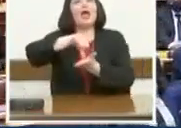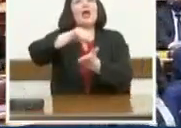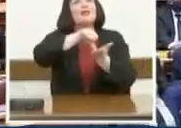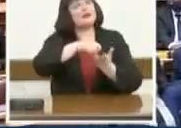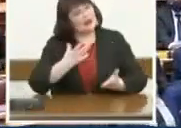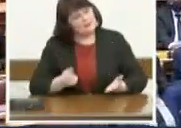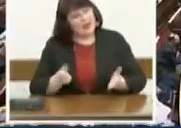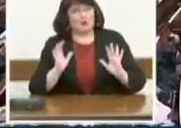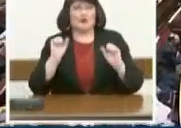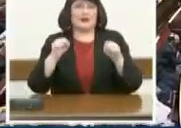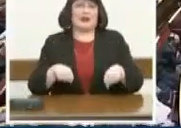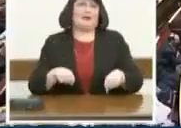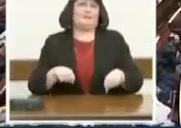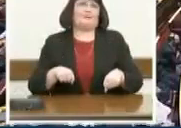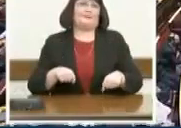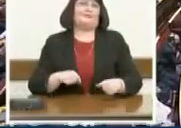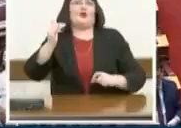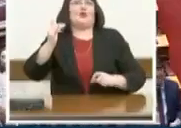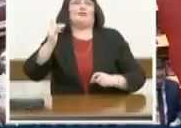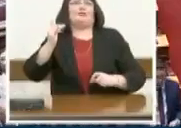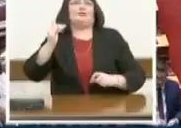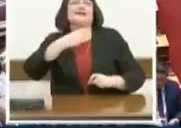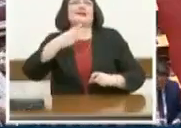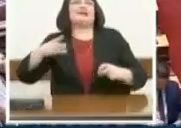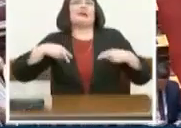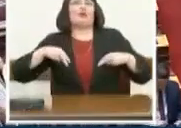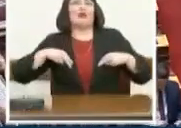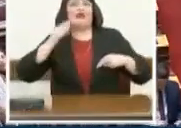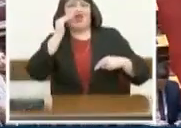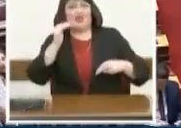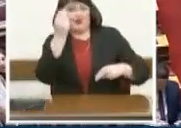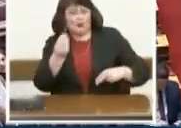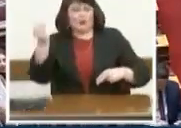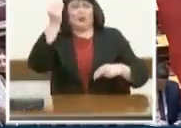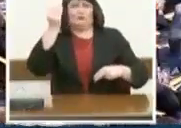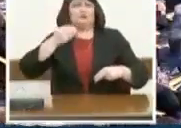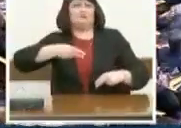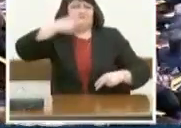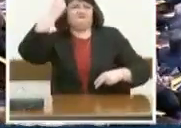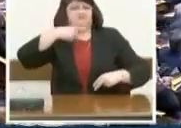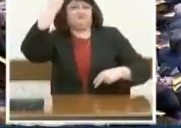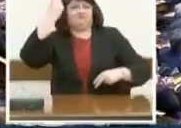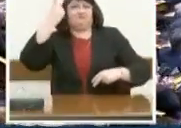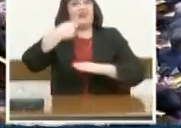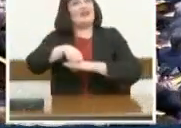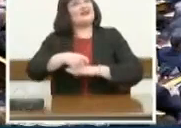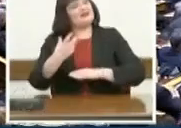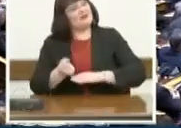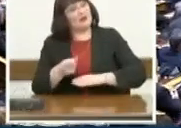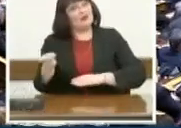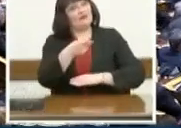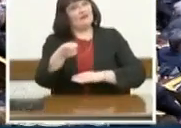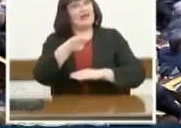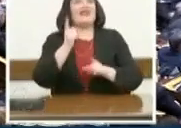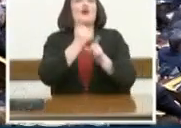μικρομεσαίες επιχειρήσεις. Με το ΣΥΡΙΖΑ είχαμε αύξηση της προκαταβολής φόρου για τις μικρομεσαίες επιχειρήσεις από 55%